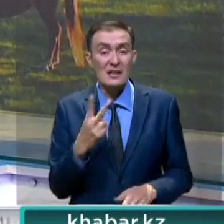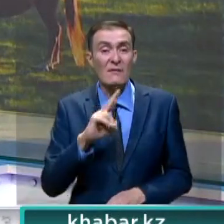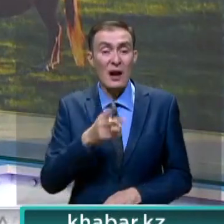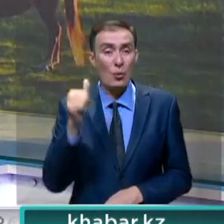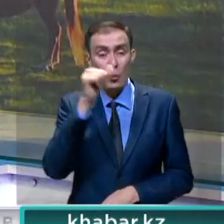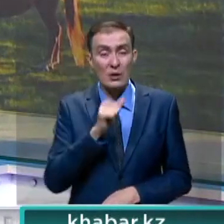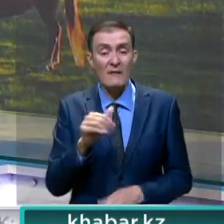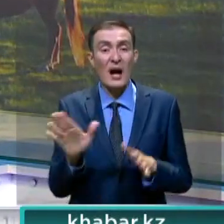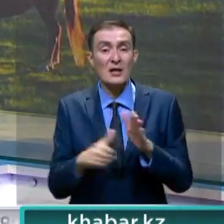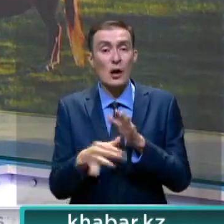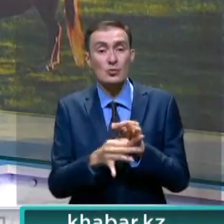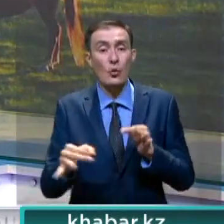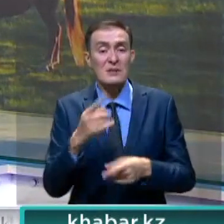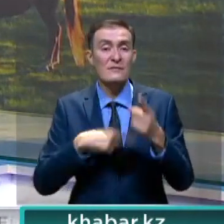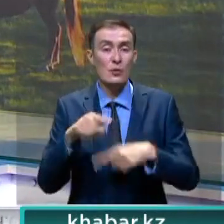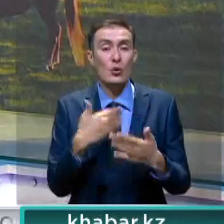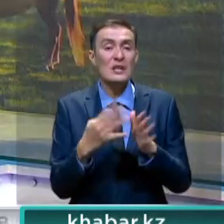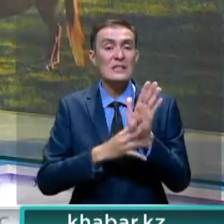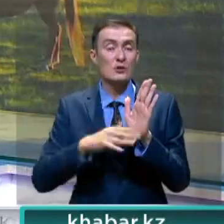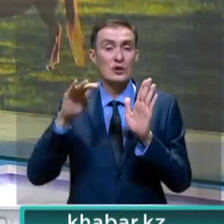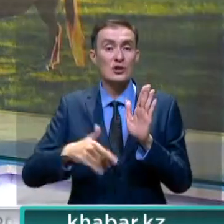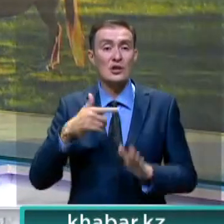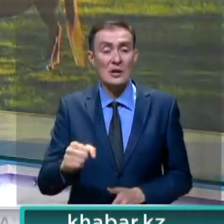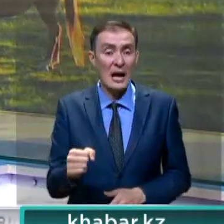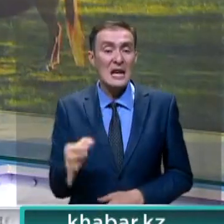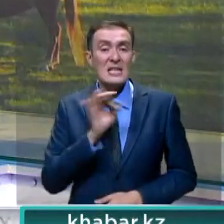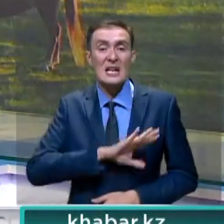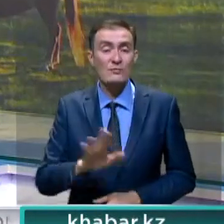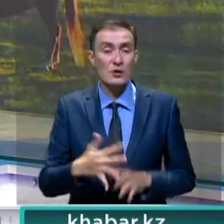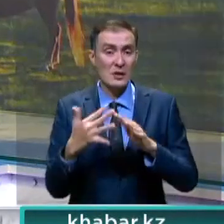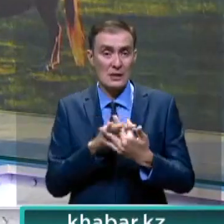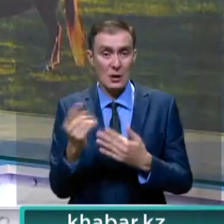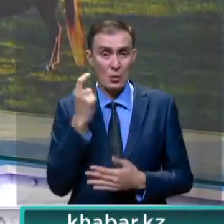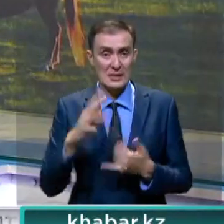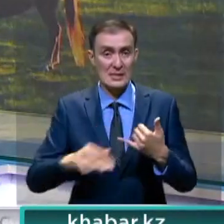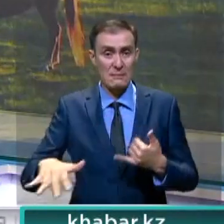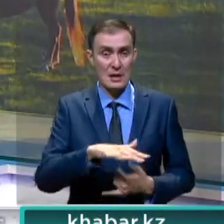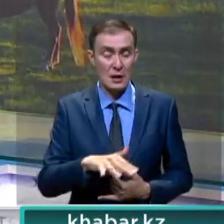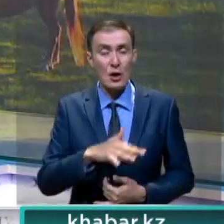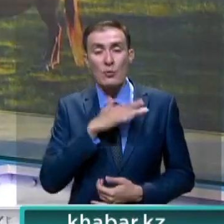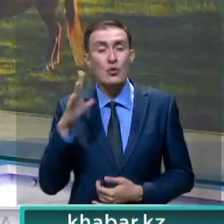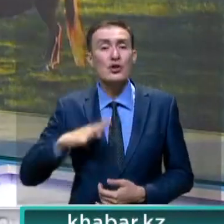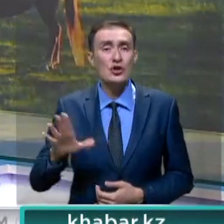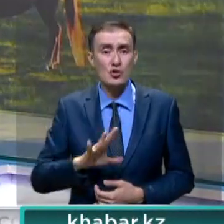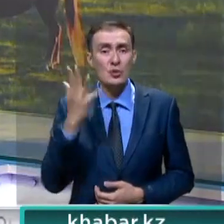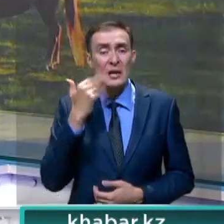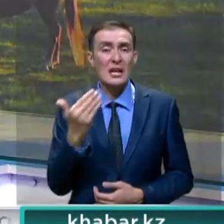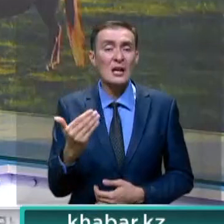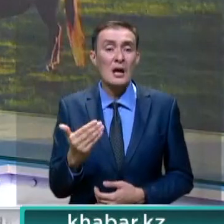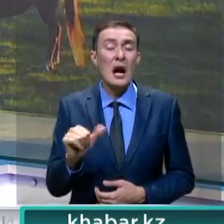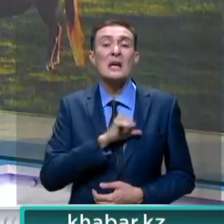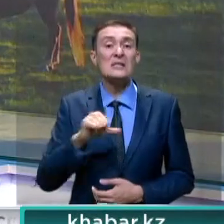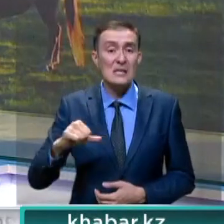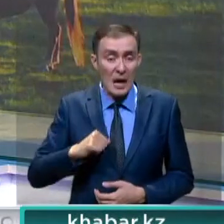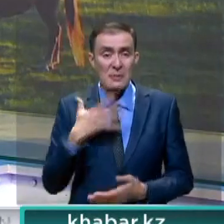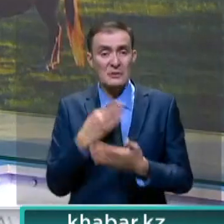области государству вернули около 90 тысяч гектаров неосвоенных сельхозземель. Впрочем, многие не ждут, когда их попросят, а